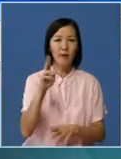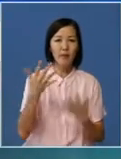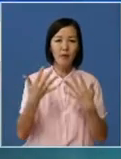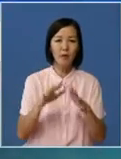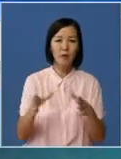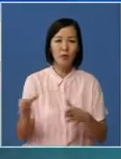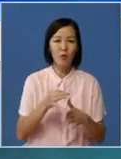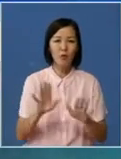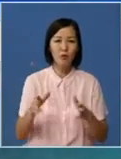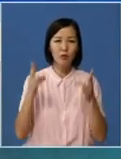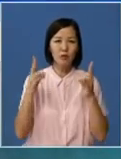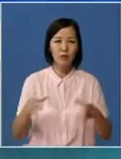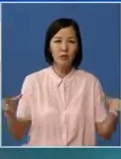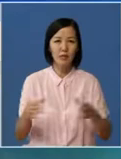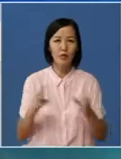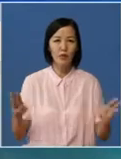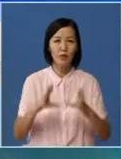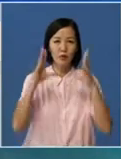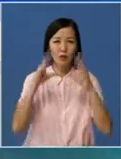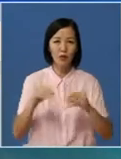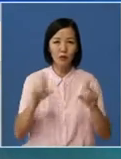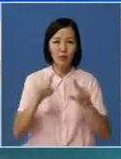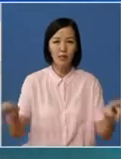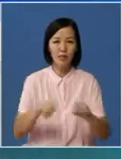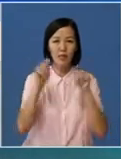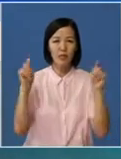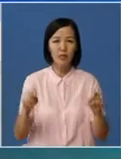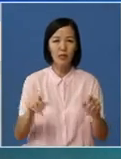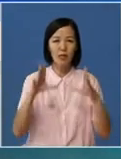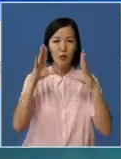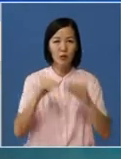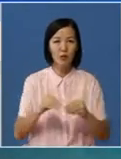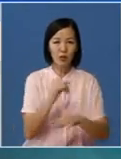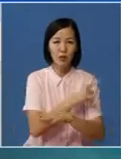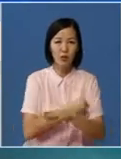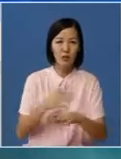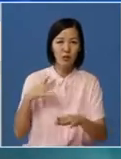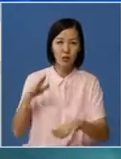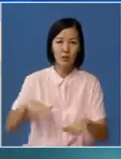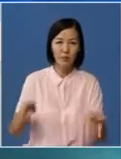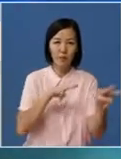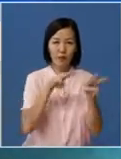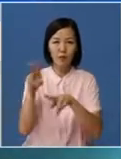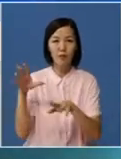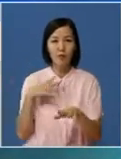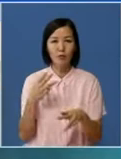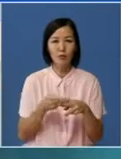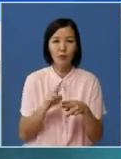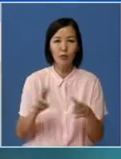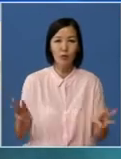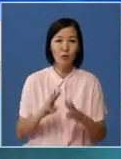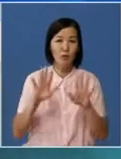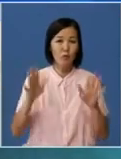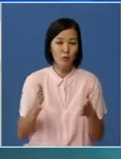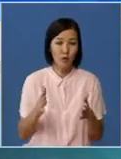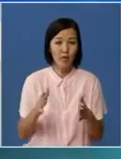төтенше жағдайлар департаментінің өрт сөндіру бекеті ашылды. Онда өрт сөндірушілер кезекшілікте болып, аймақты бақылауда ұстайды. Осылайша өрт болған